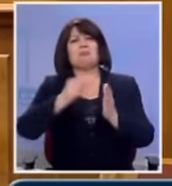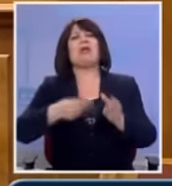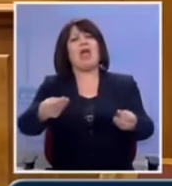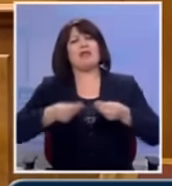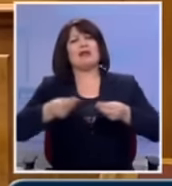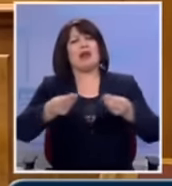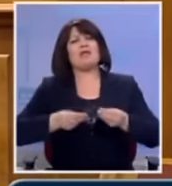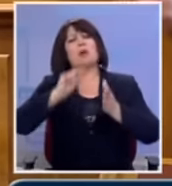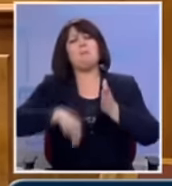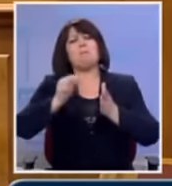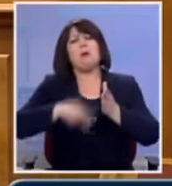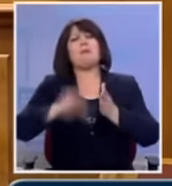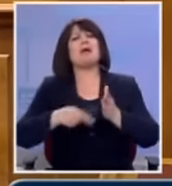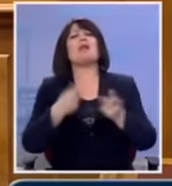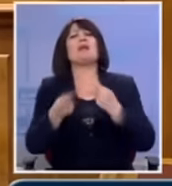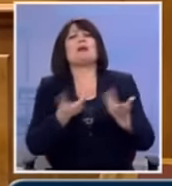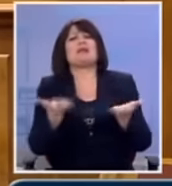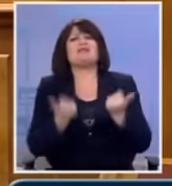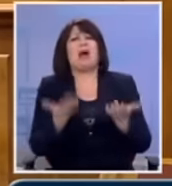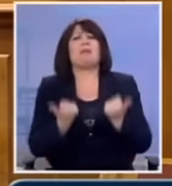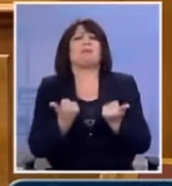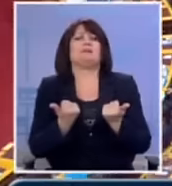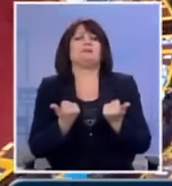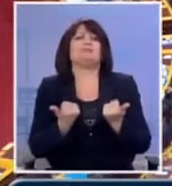σας έφερναν χωρίς να διαπραγματευτείτε.